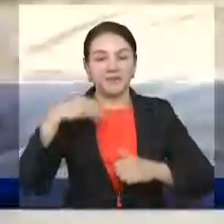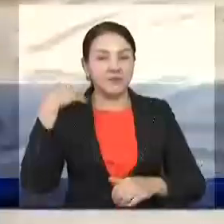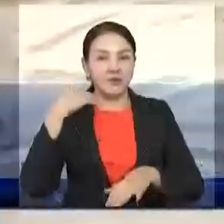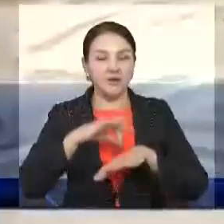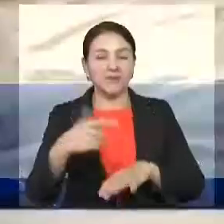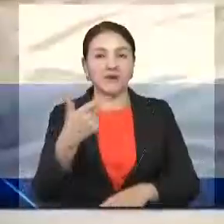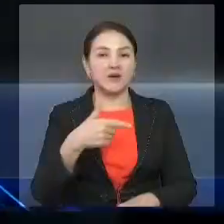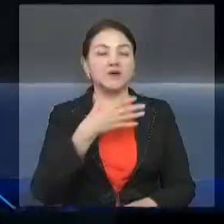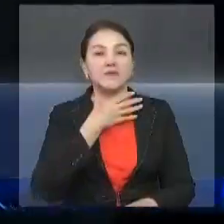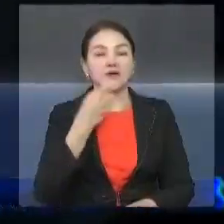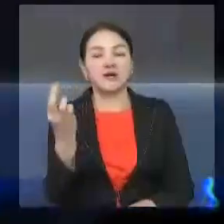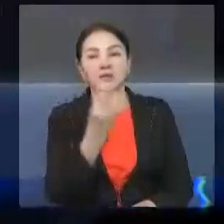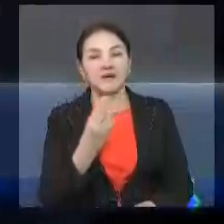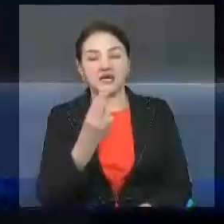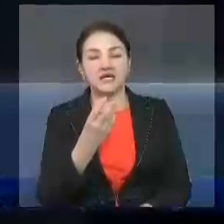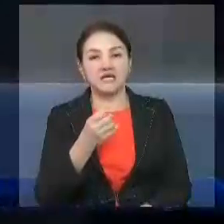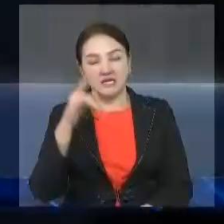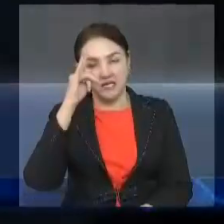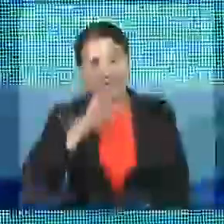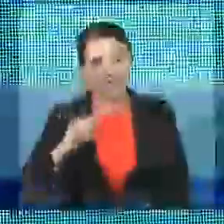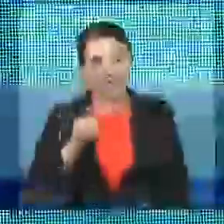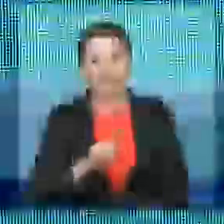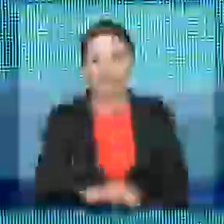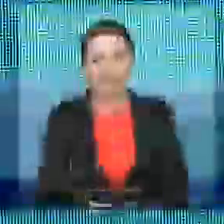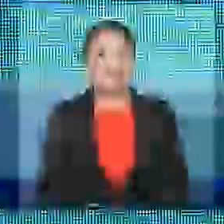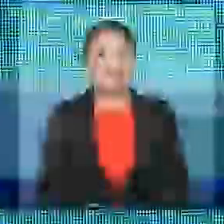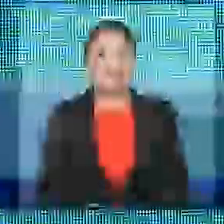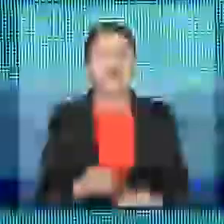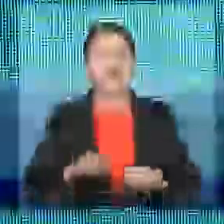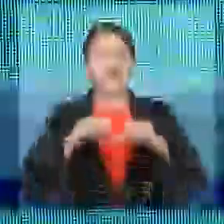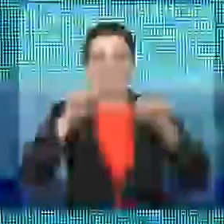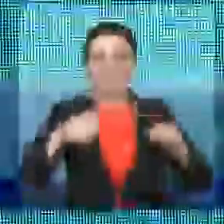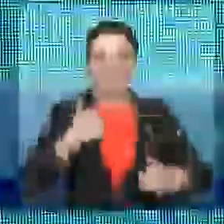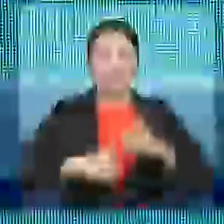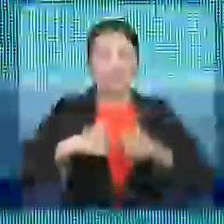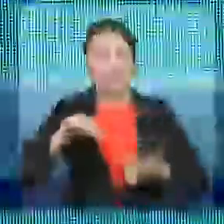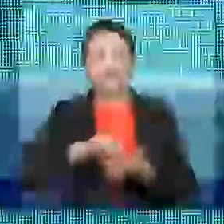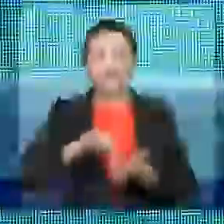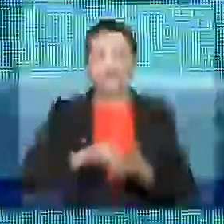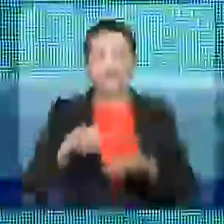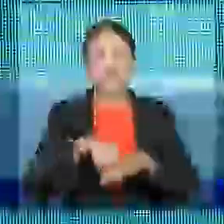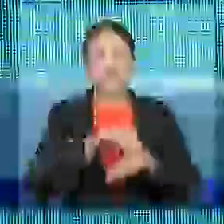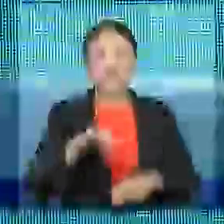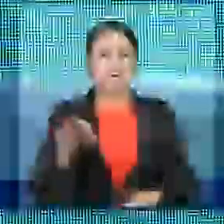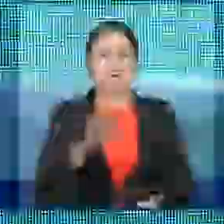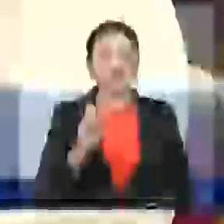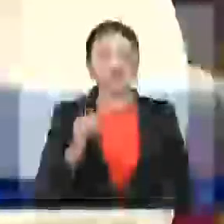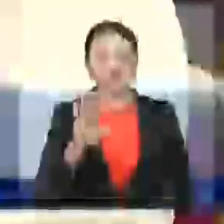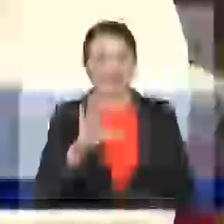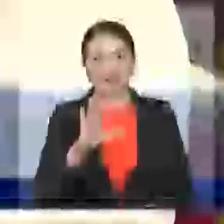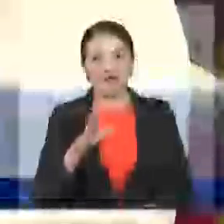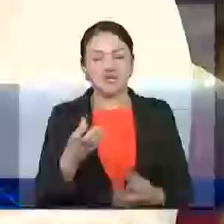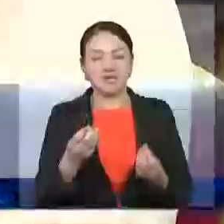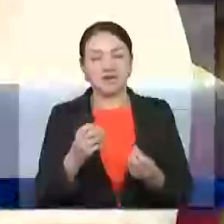Актюбинской, Атрауской, Мангистауской и Западно-Казахстанской областях. Церемония открытия соревнования приняли участие аким области Асхат Шахаров